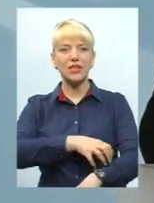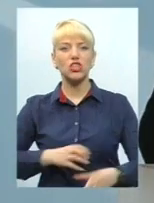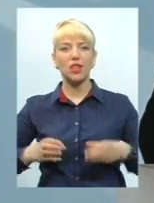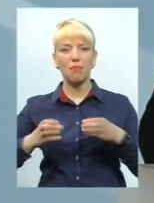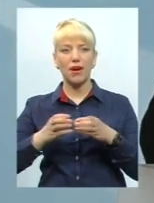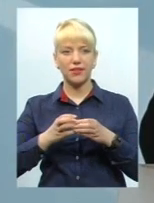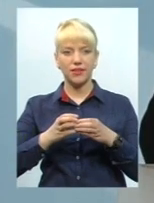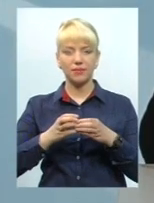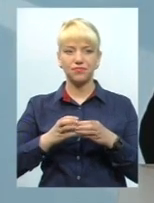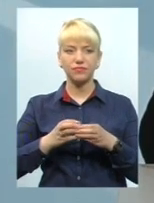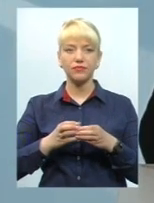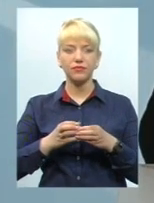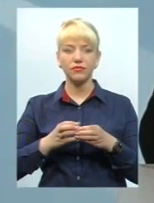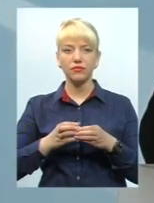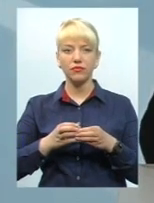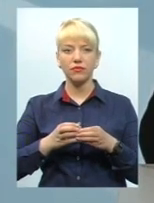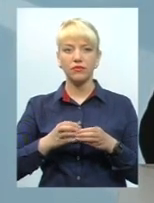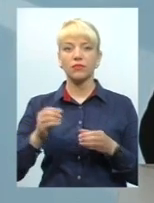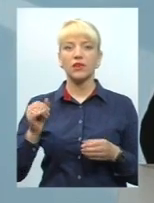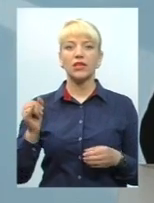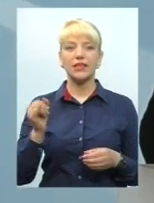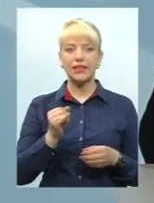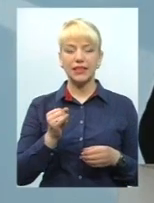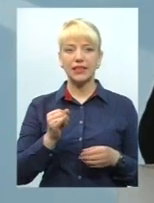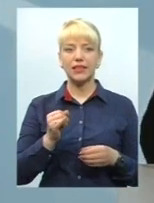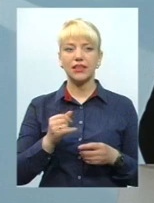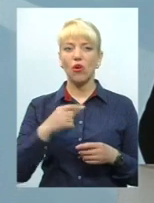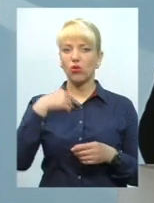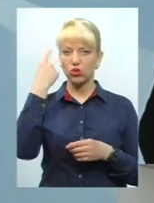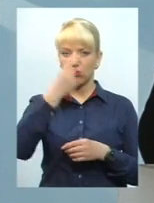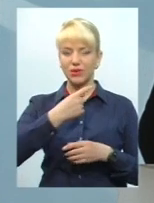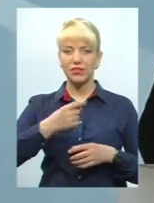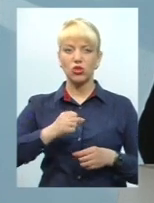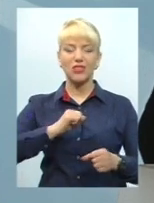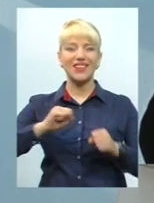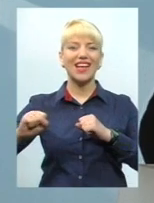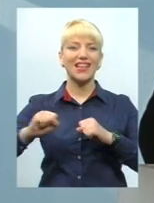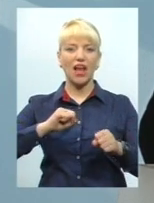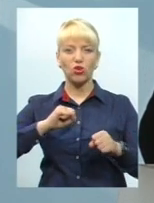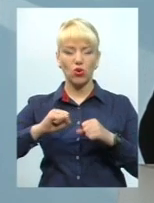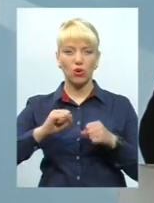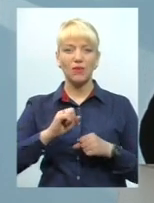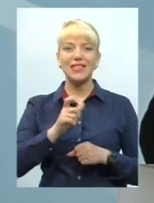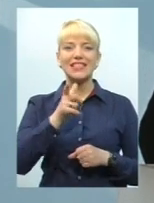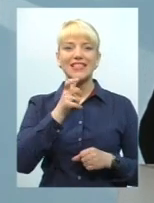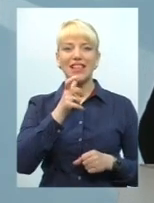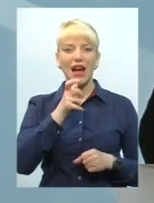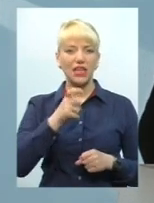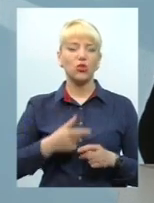основному її називали весь цей час, і особисто диктатором Сталіним в